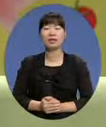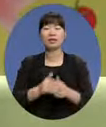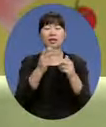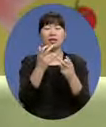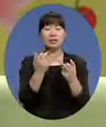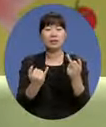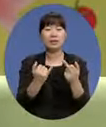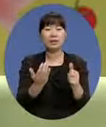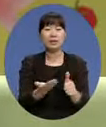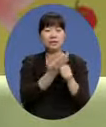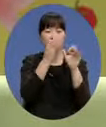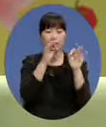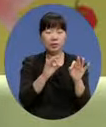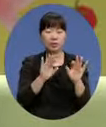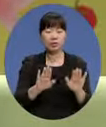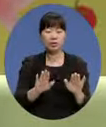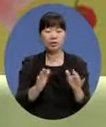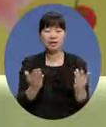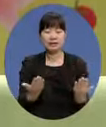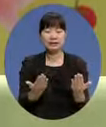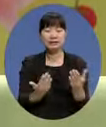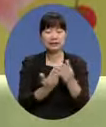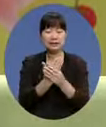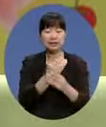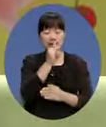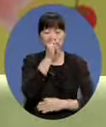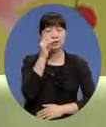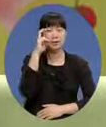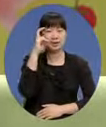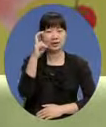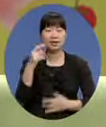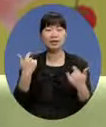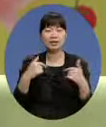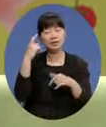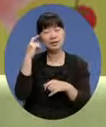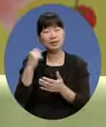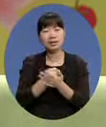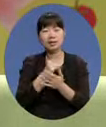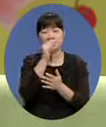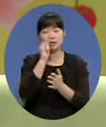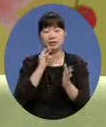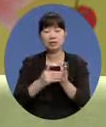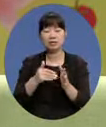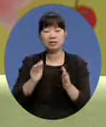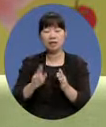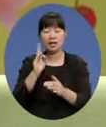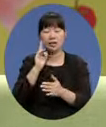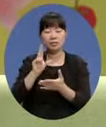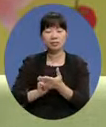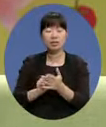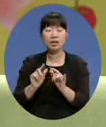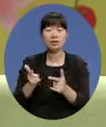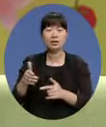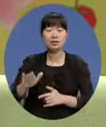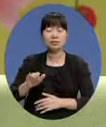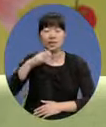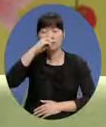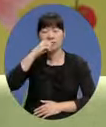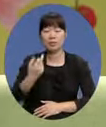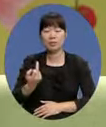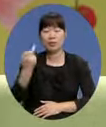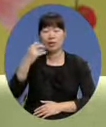남매를 키우다 보면 이런 일이 있을 수도 있겠다 늘 항상 생각을 해왔는데 근데 이게 뭐 심각한 건 아니지만 그냥 오빠가